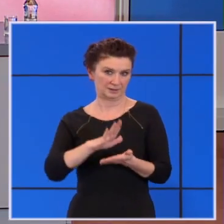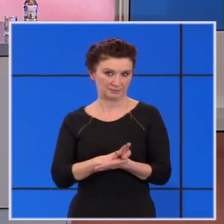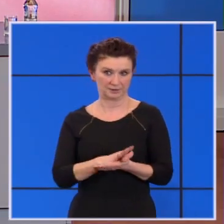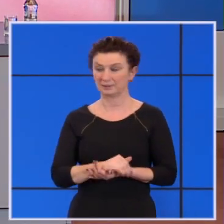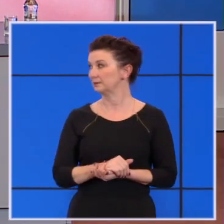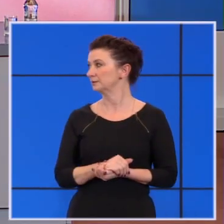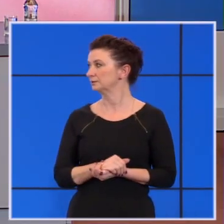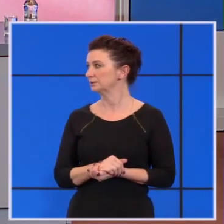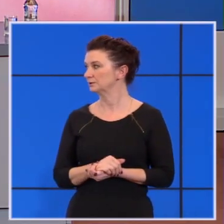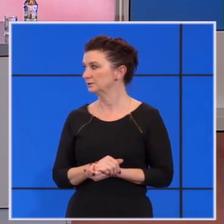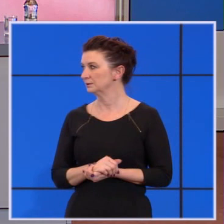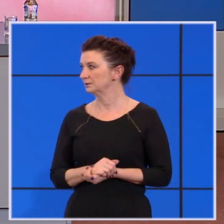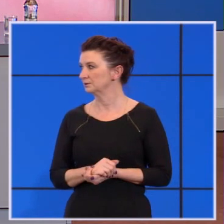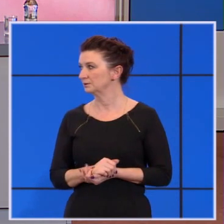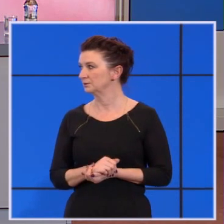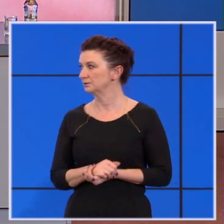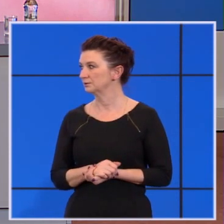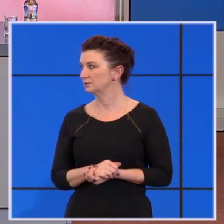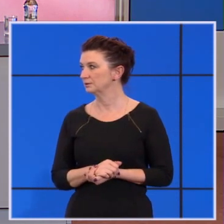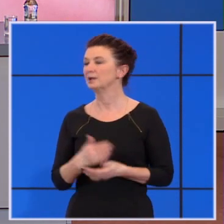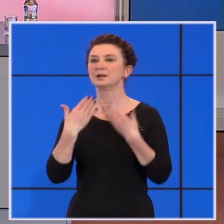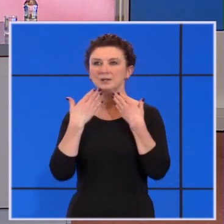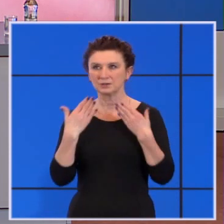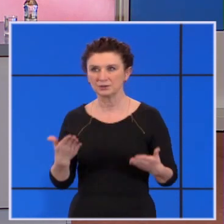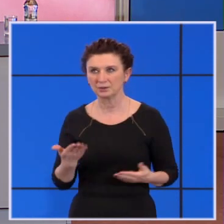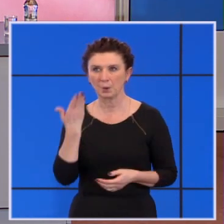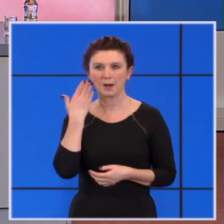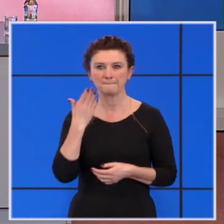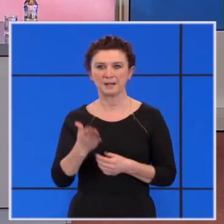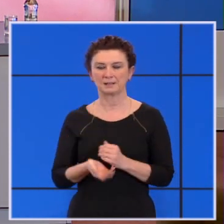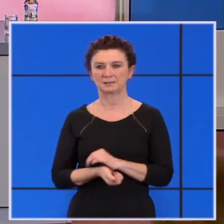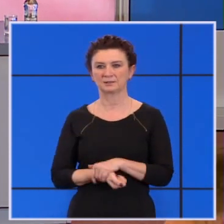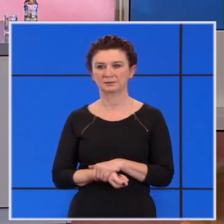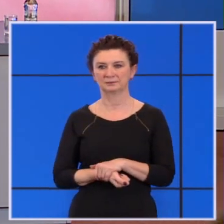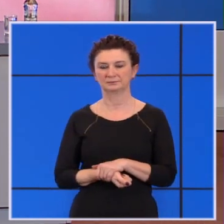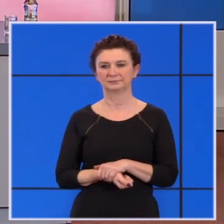Dziękuję, nie, ale przepraszam, umówiliśmy się na 5 minut. Dziękuję bardzo, kończymy konferencję.